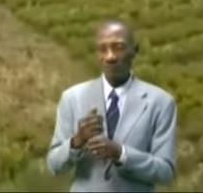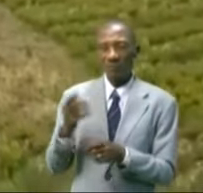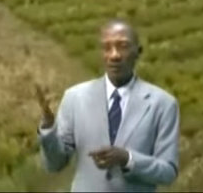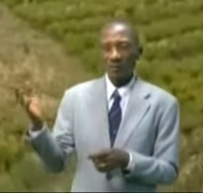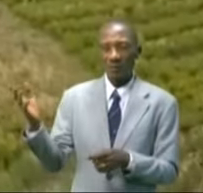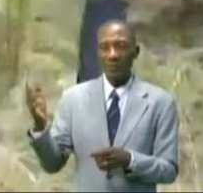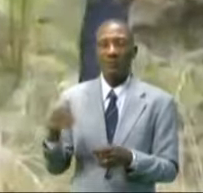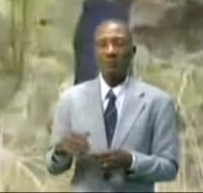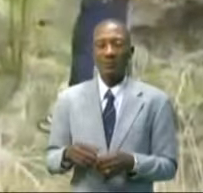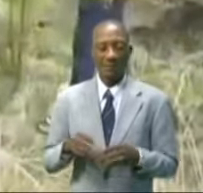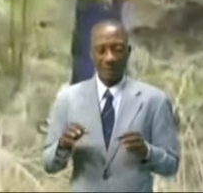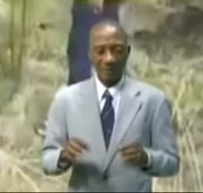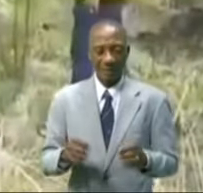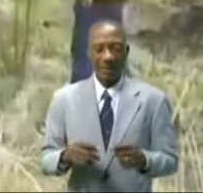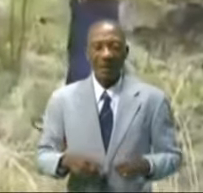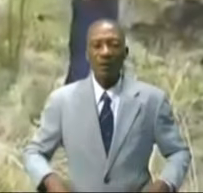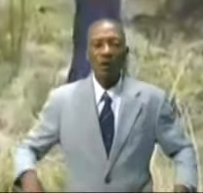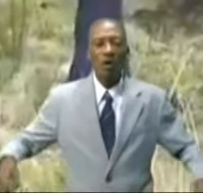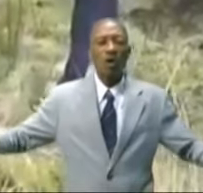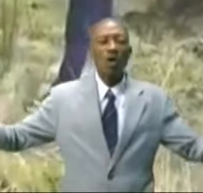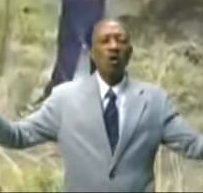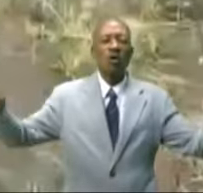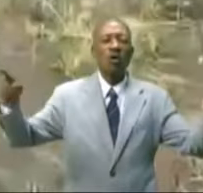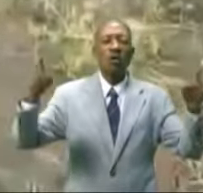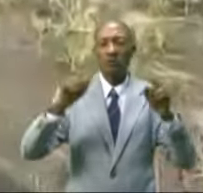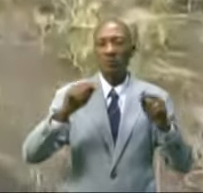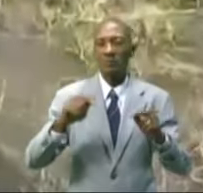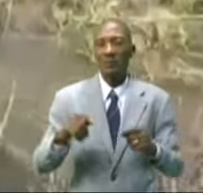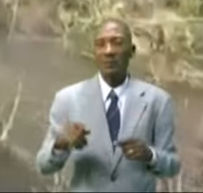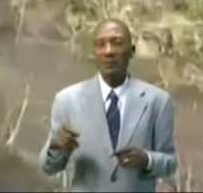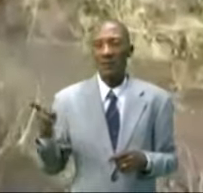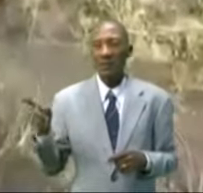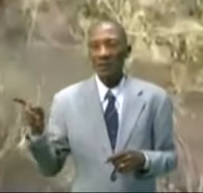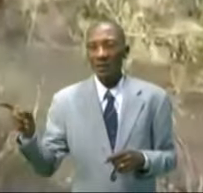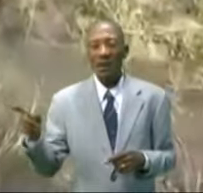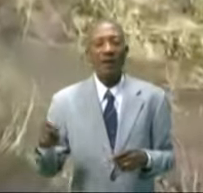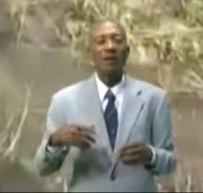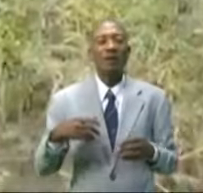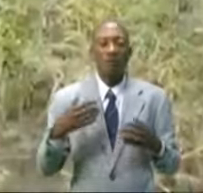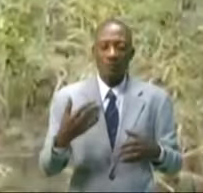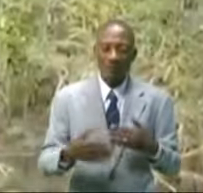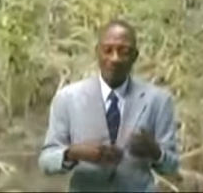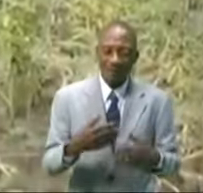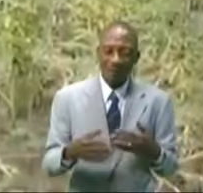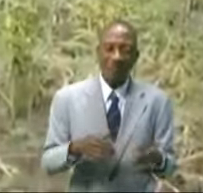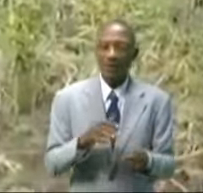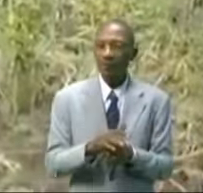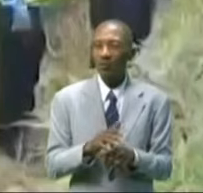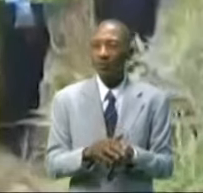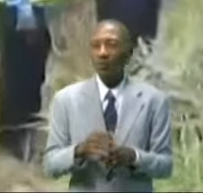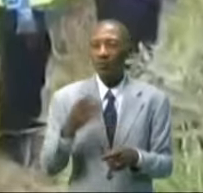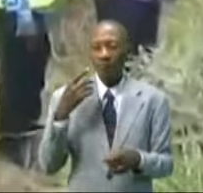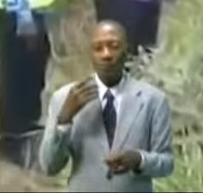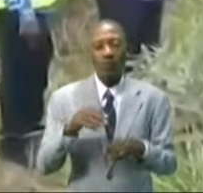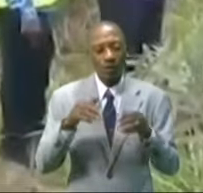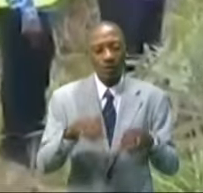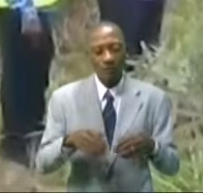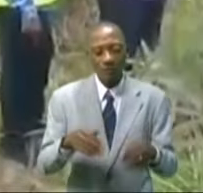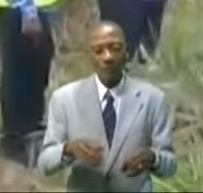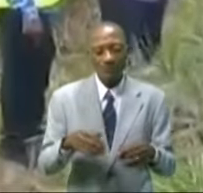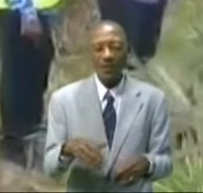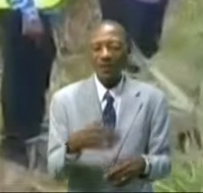capacité de 80 hectares, regorge une diversité de plantes, soit 600 plantes par hectare au profit